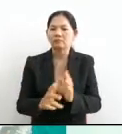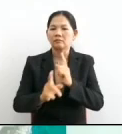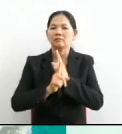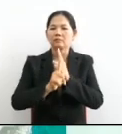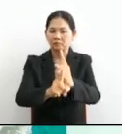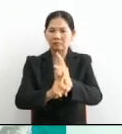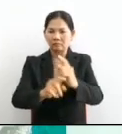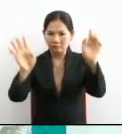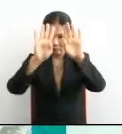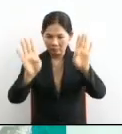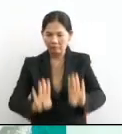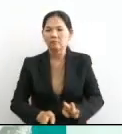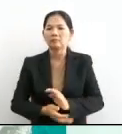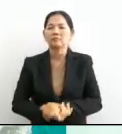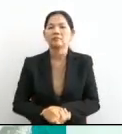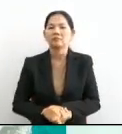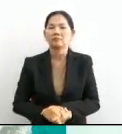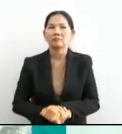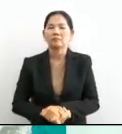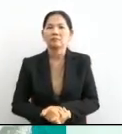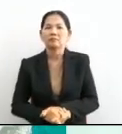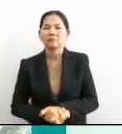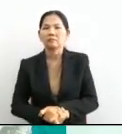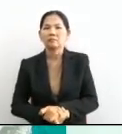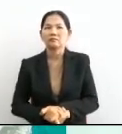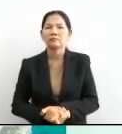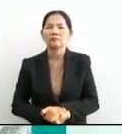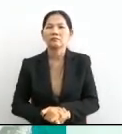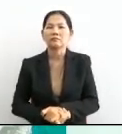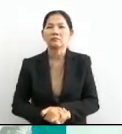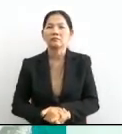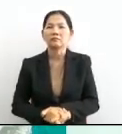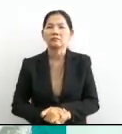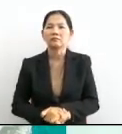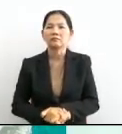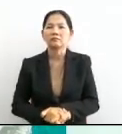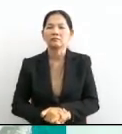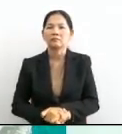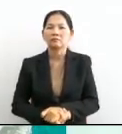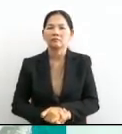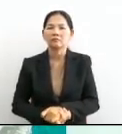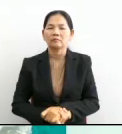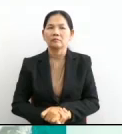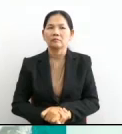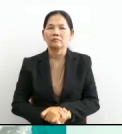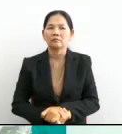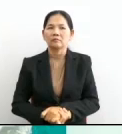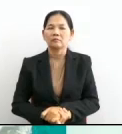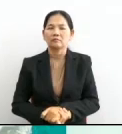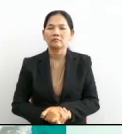kêu nơi lực đặc hiện ba mà con chà lấy con tiêm tuột mới tới chà